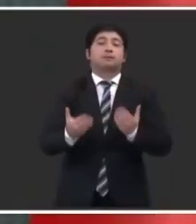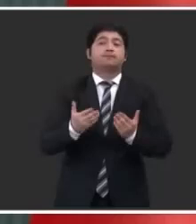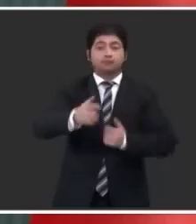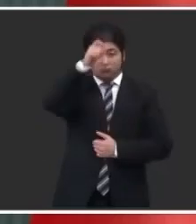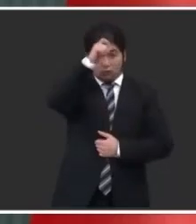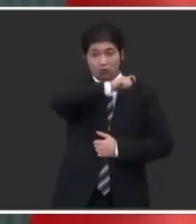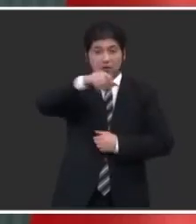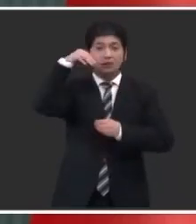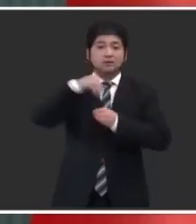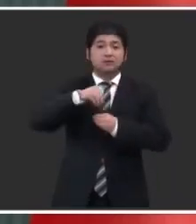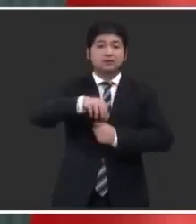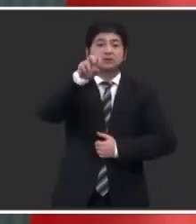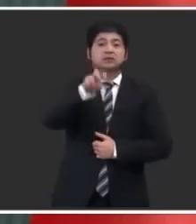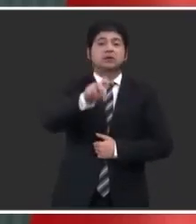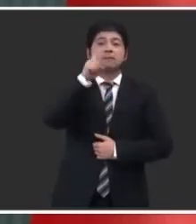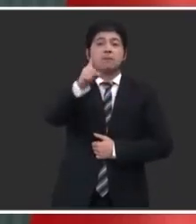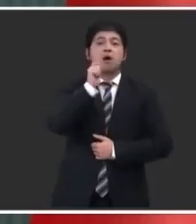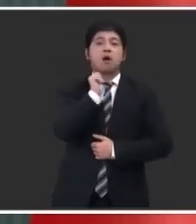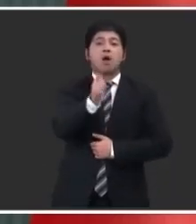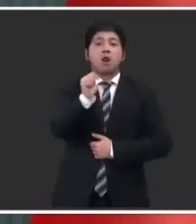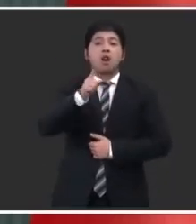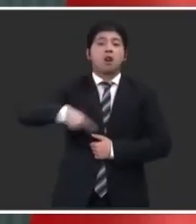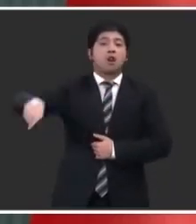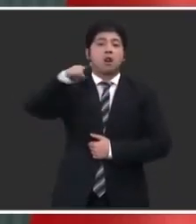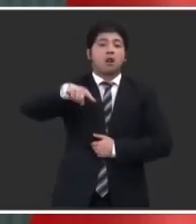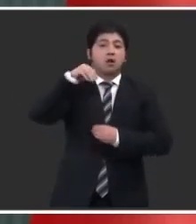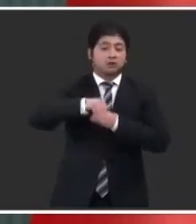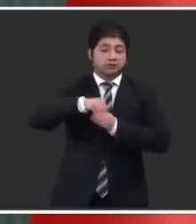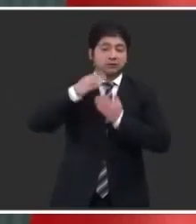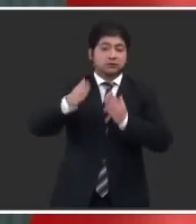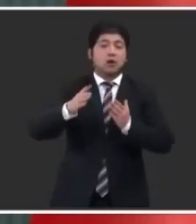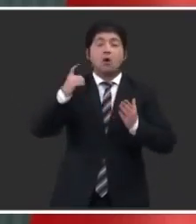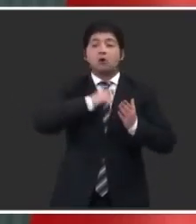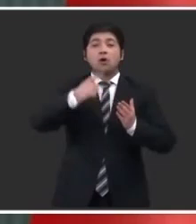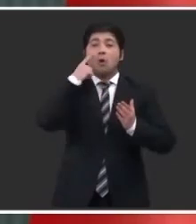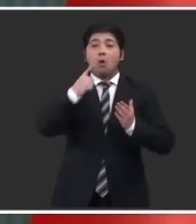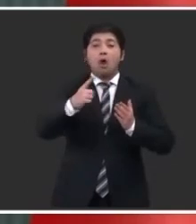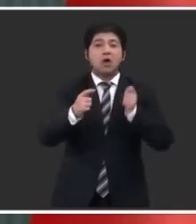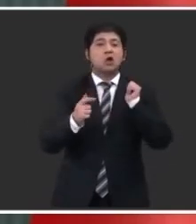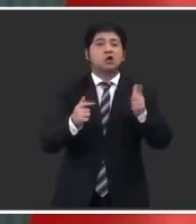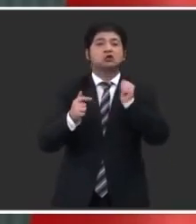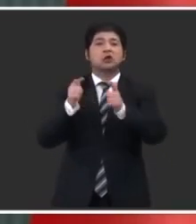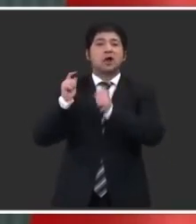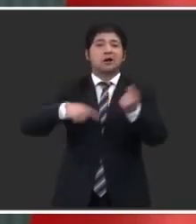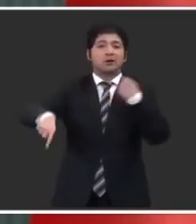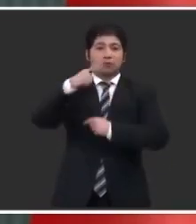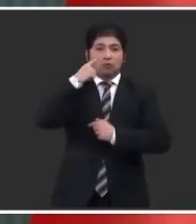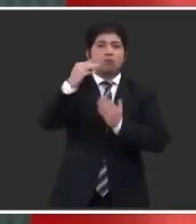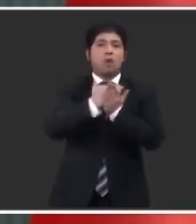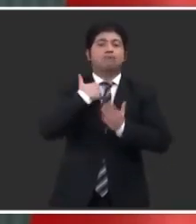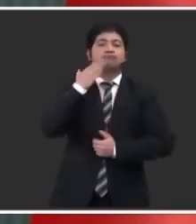ülkemizin 81 vilayetinde Özellikle de ilçelerinde yapacağımız